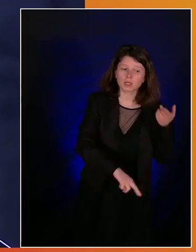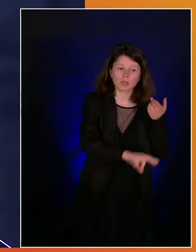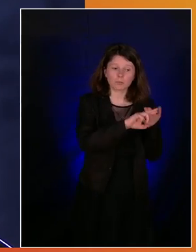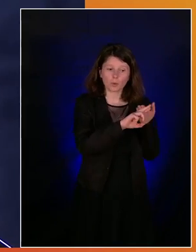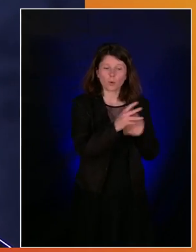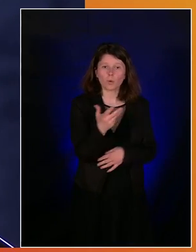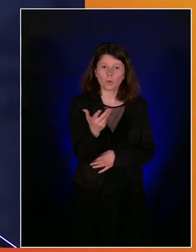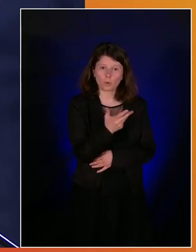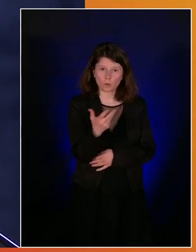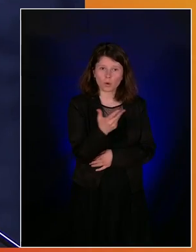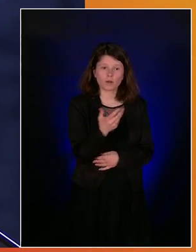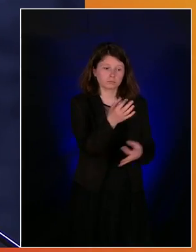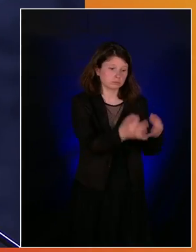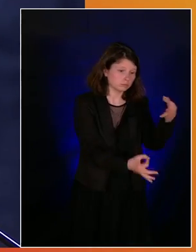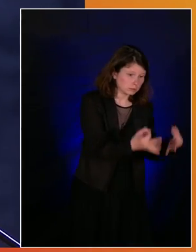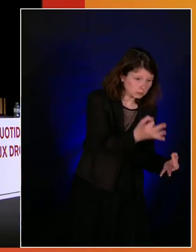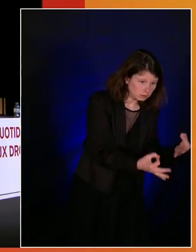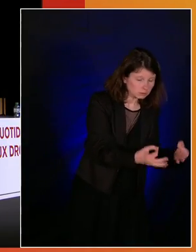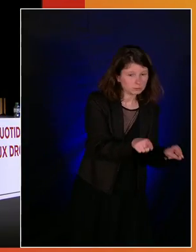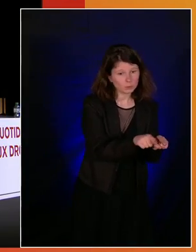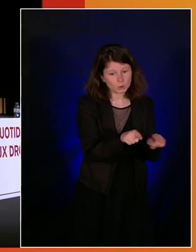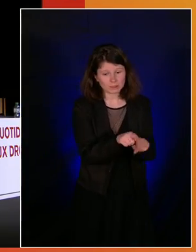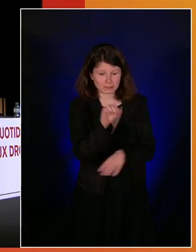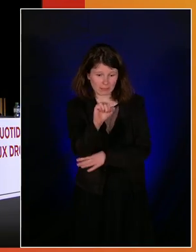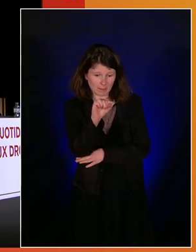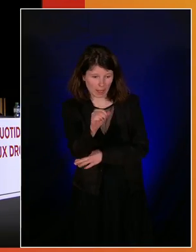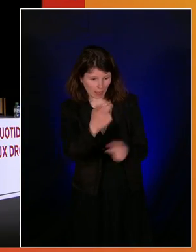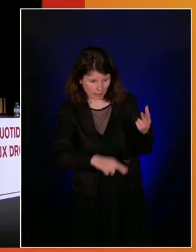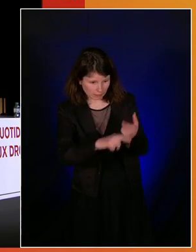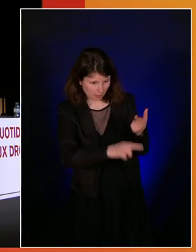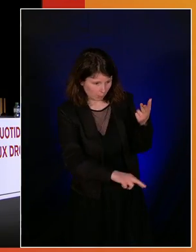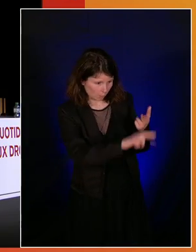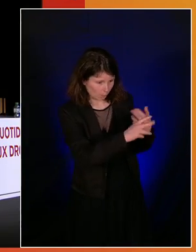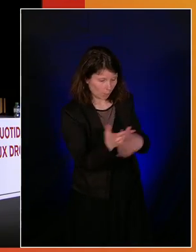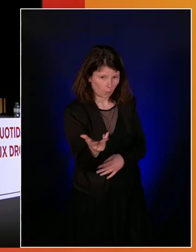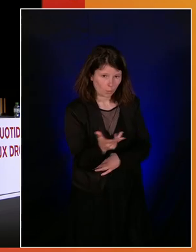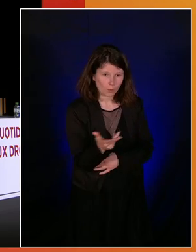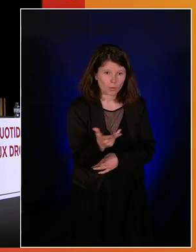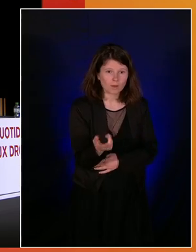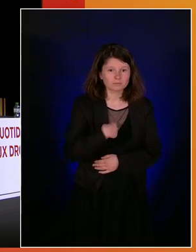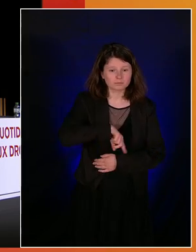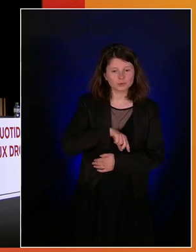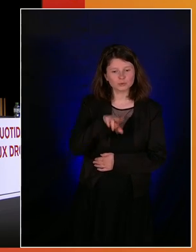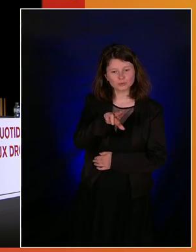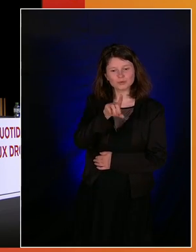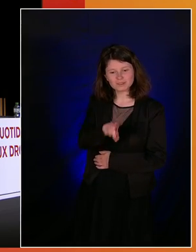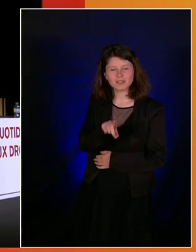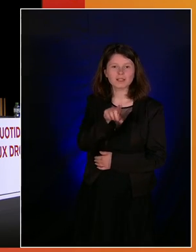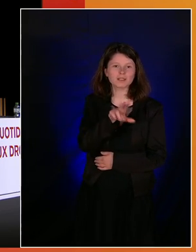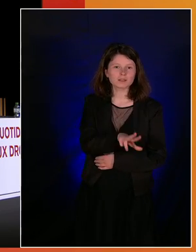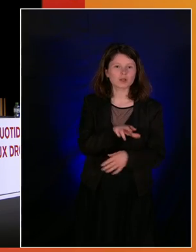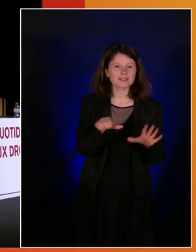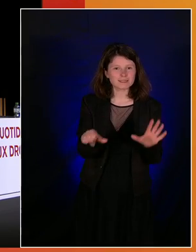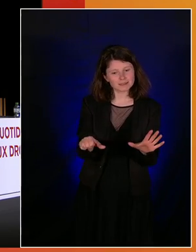aussi bien par le juridique que bah malheureusement par les camarades c'est que nous l'udé de Lindre il faut qu'on se mette en liquidation